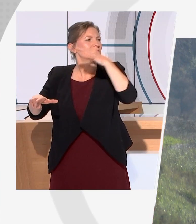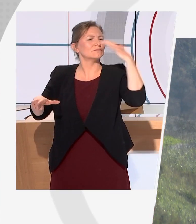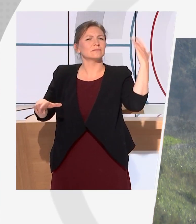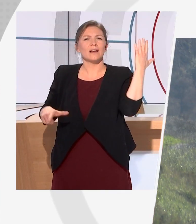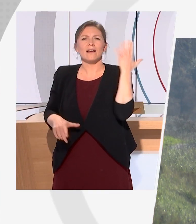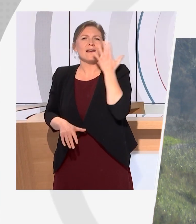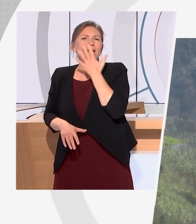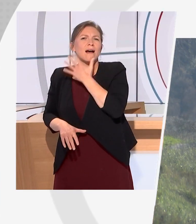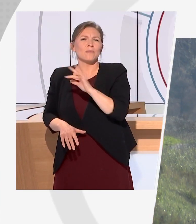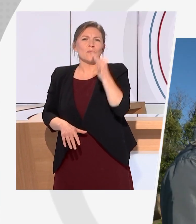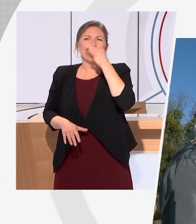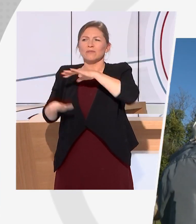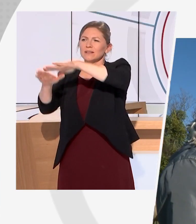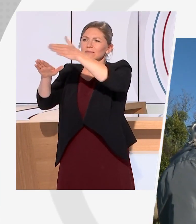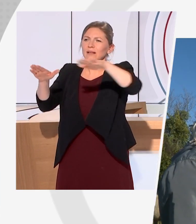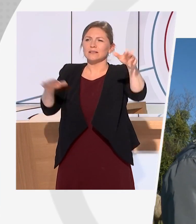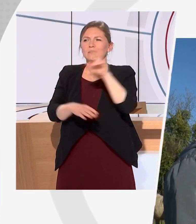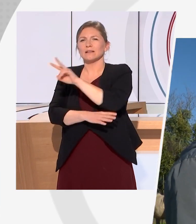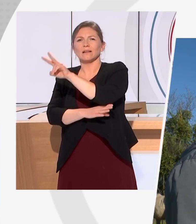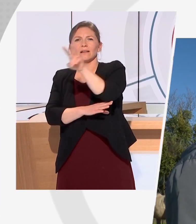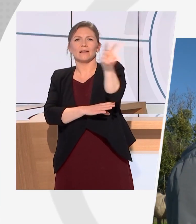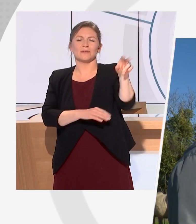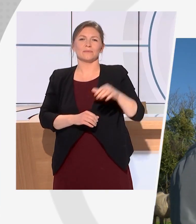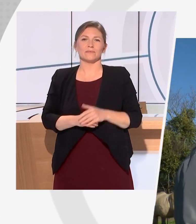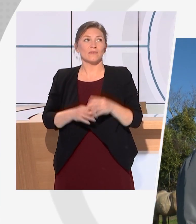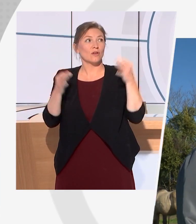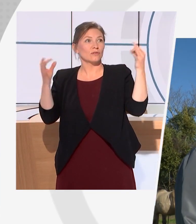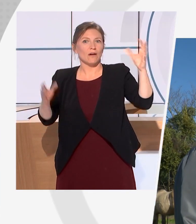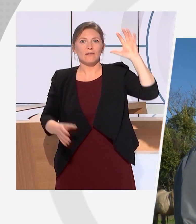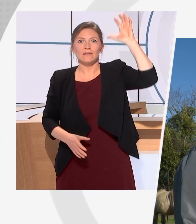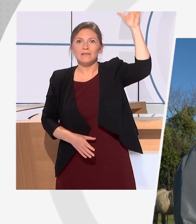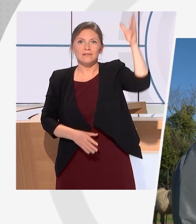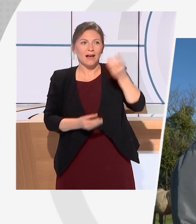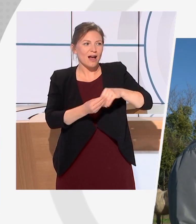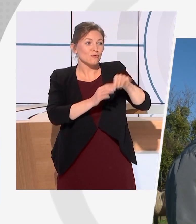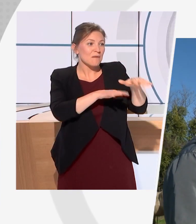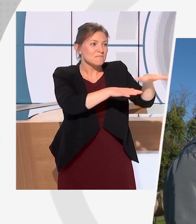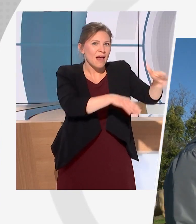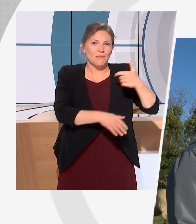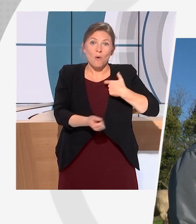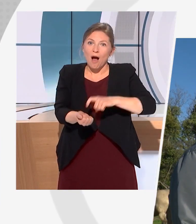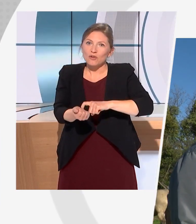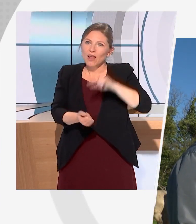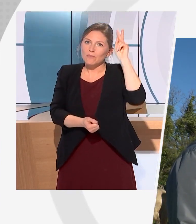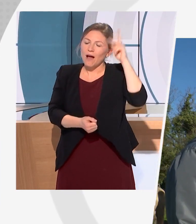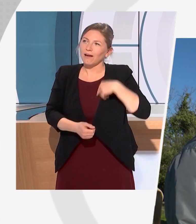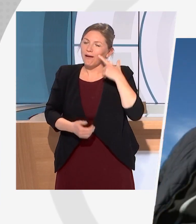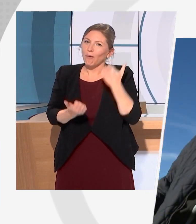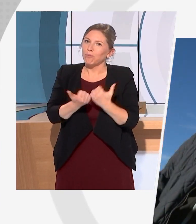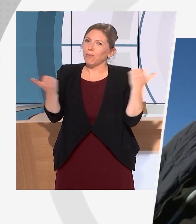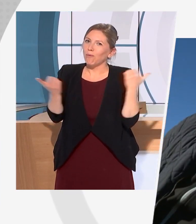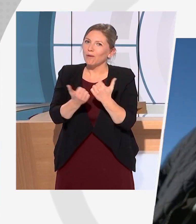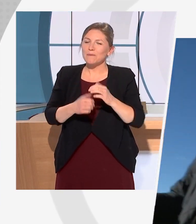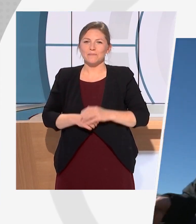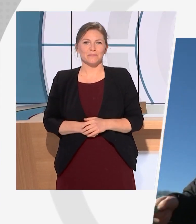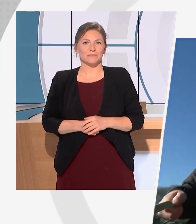l'île. Déjà, il fait un temps absolument magnifique et en plus, il y a la mer. Moi qui viens de Paris, ça change tout. J'ai adoré